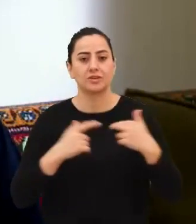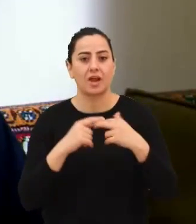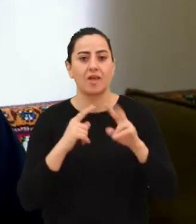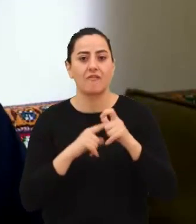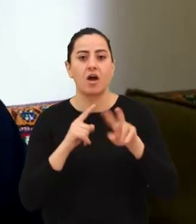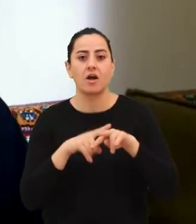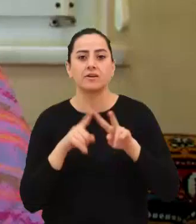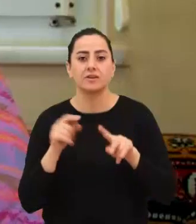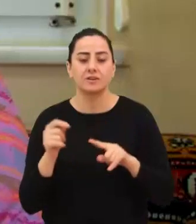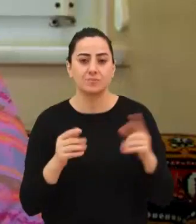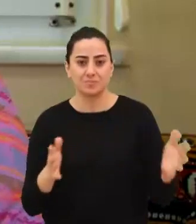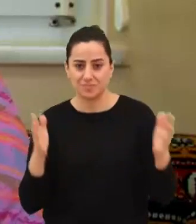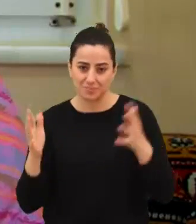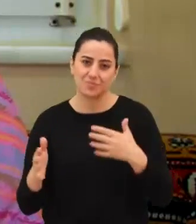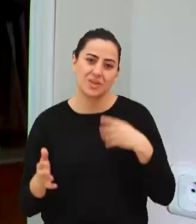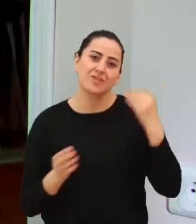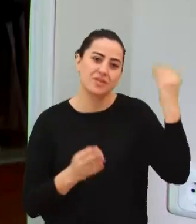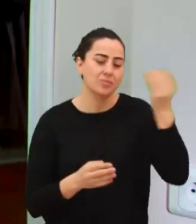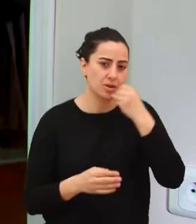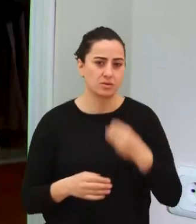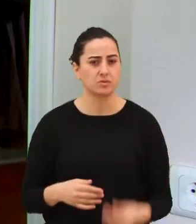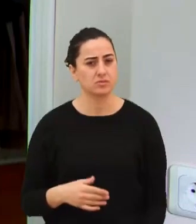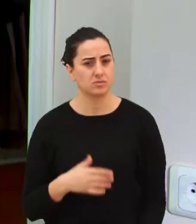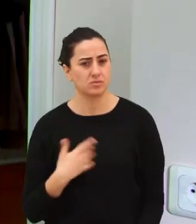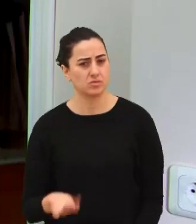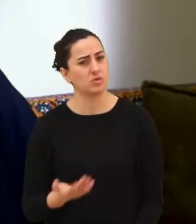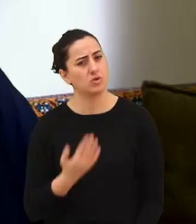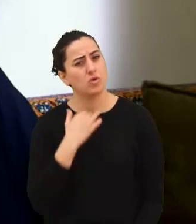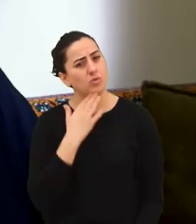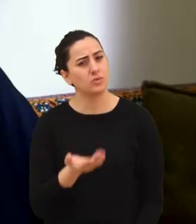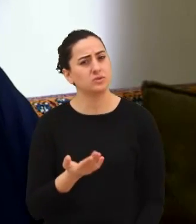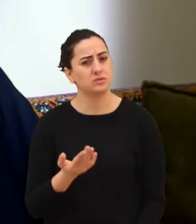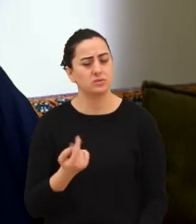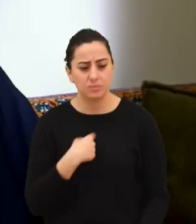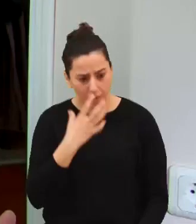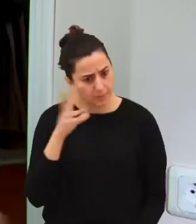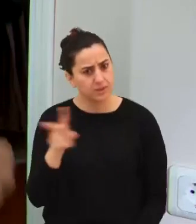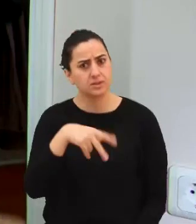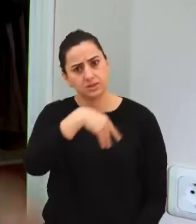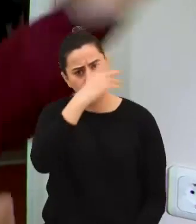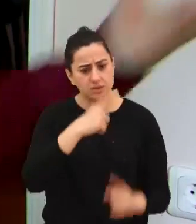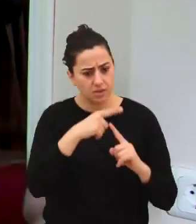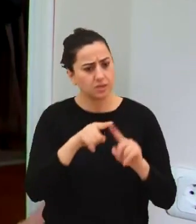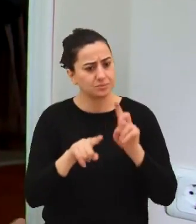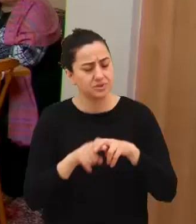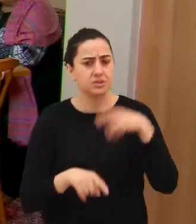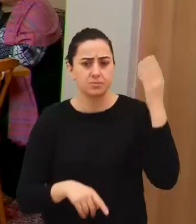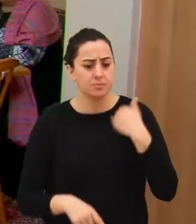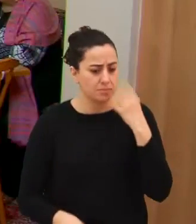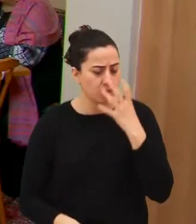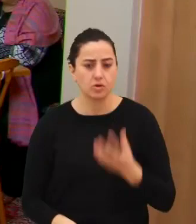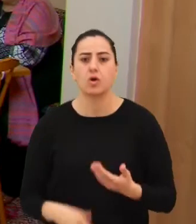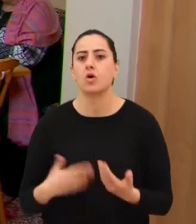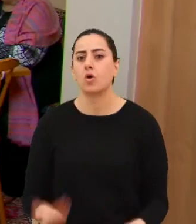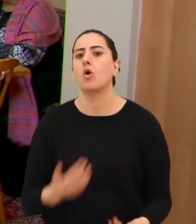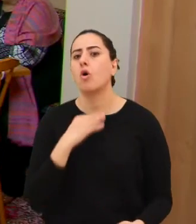revani getirmiş. Onu hemen Biricik'e götürelim biz. Ya ne hazırlanması Allah aşkına ya? Beni niye beklediniz? Bir taksiye binip gitseydiniz. Ay,